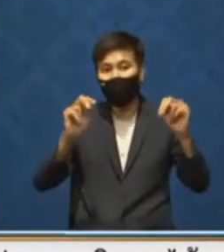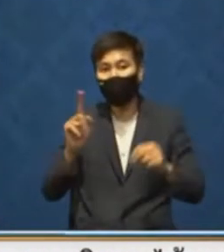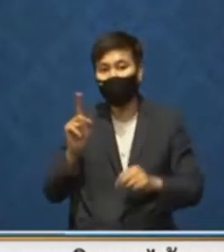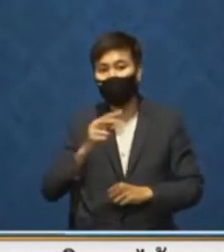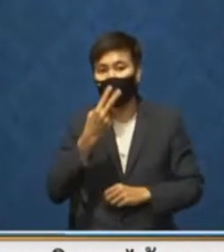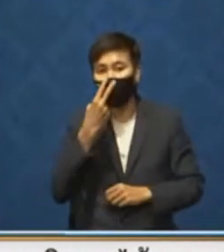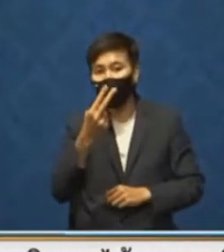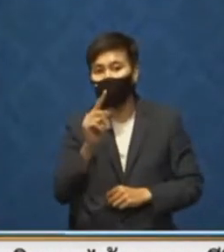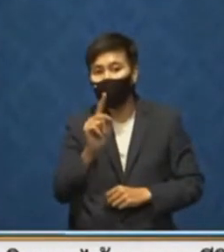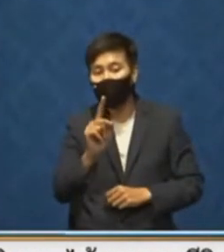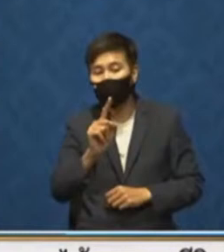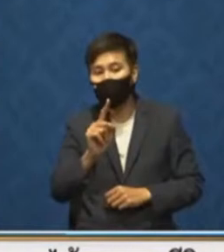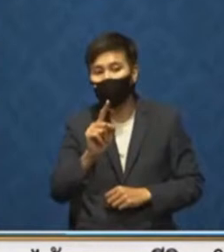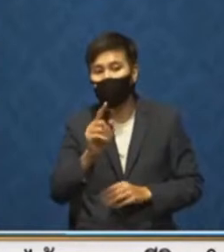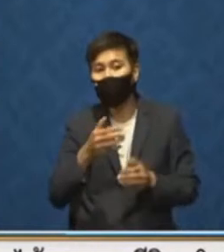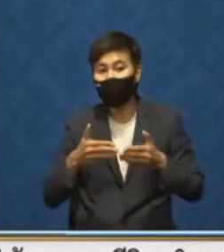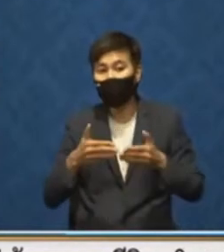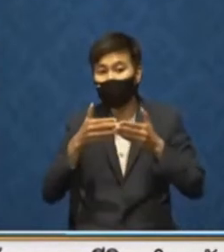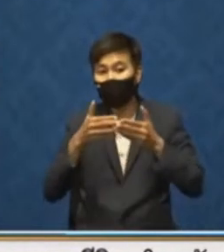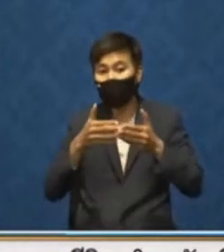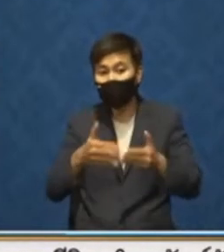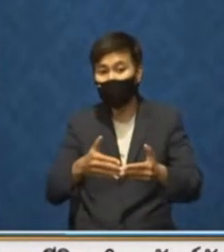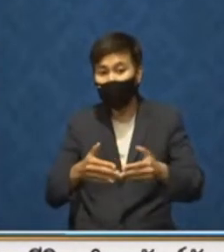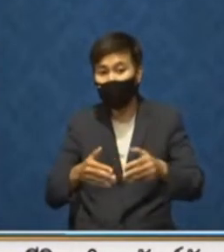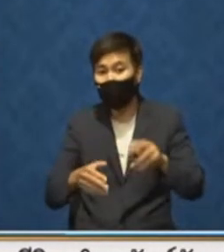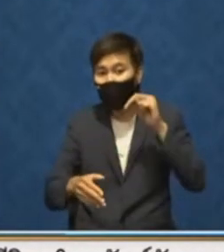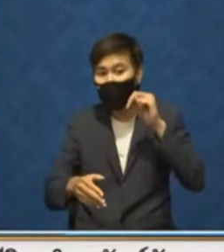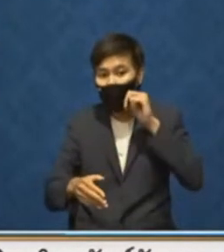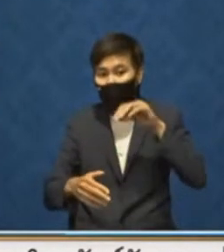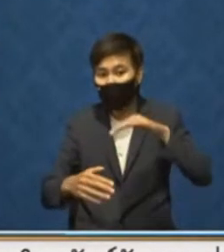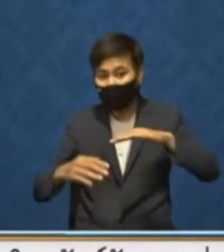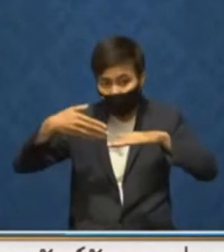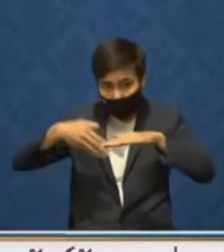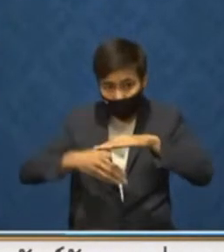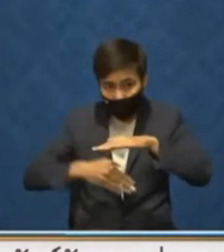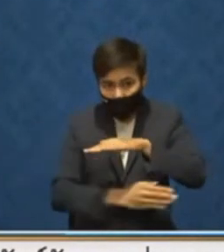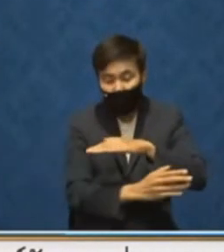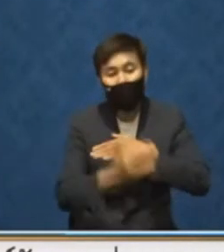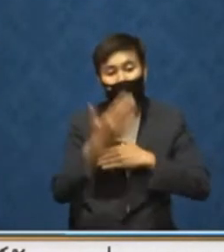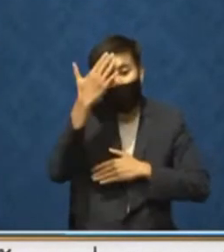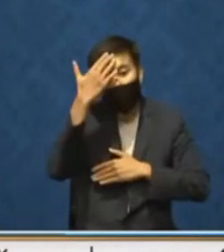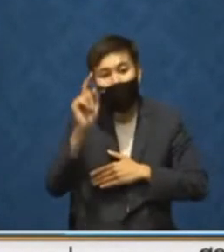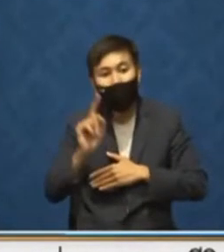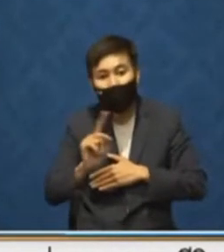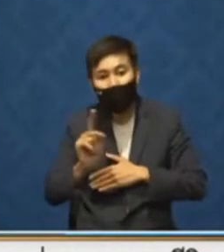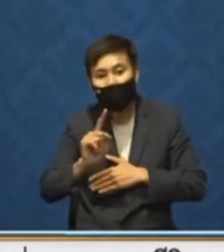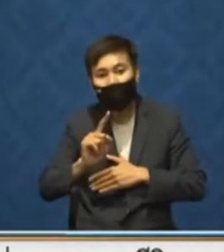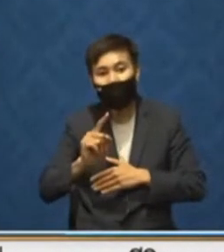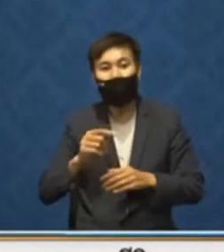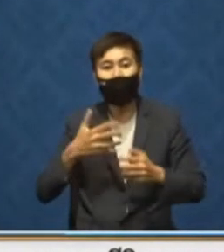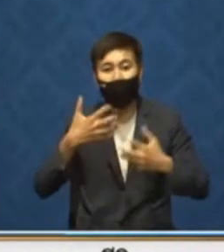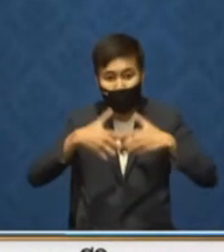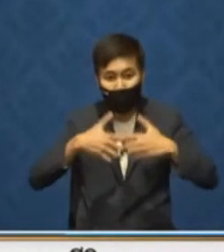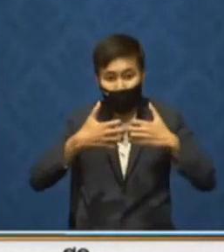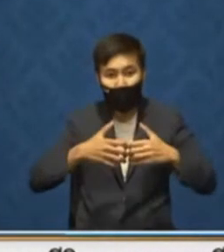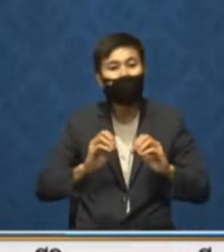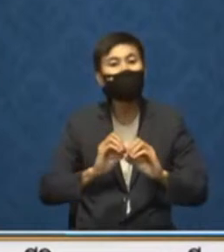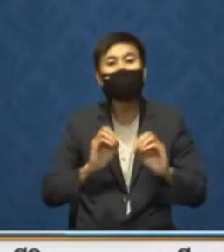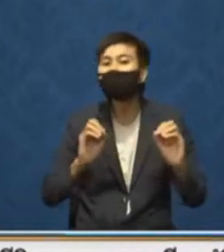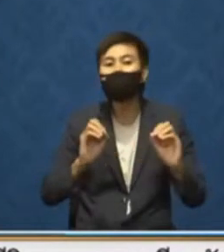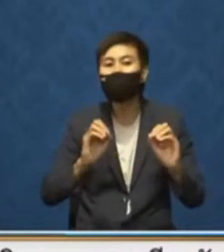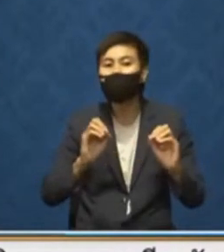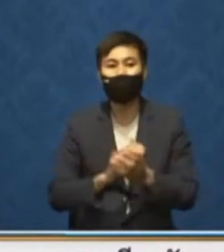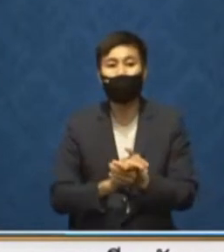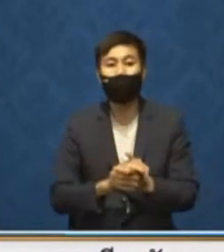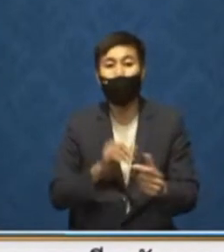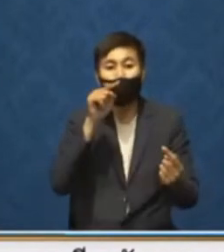ดูนะครับตั้งแต่เรือดำน้ำที่จอดนิ่งนอนอยู่ใต้น้ำเพราะไม่มีเครื่องยนต์ขยับไม่ได้แล้วก็ขยายไปเรื่องสามจังหวัด